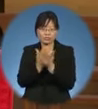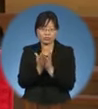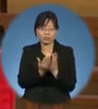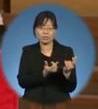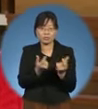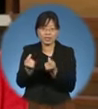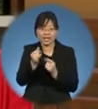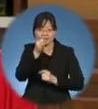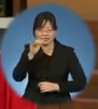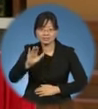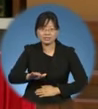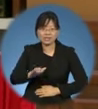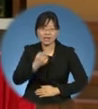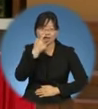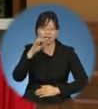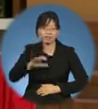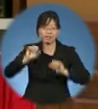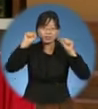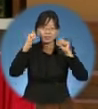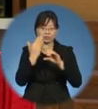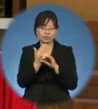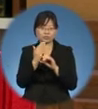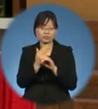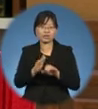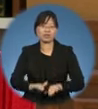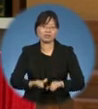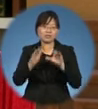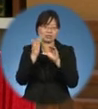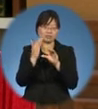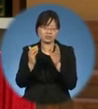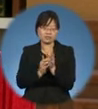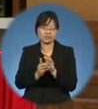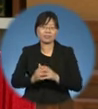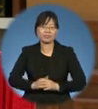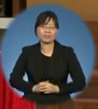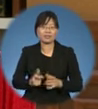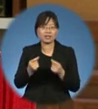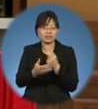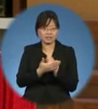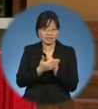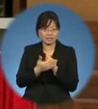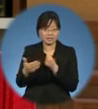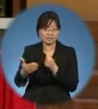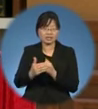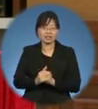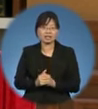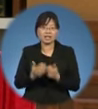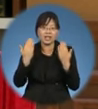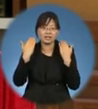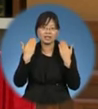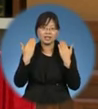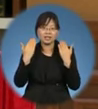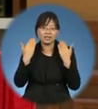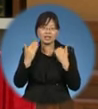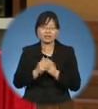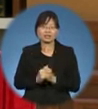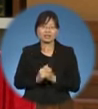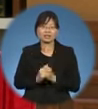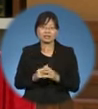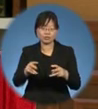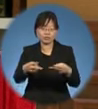마찬가지지만 학원 스포츠 중심으로 커왔단 말이에요. 그렇죠. 그러다 학교에서. 보니까 학교라는 울타리가 있기